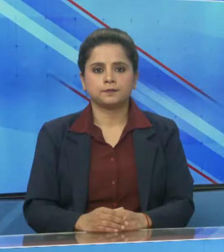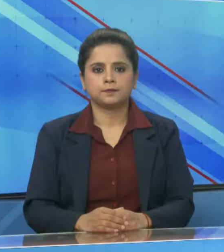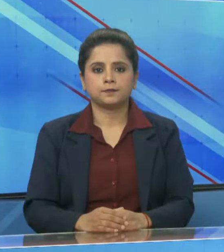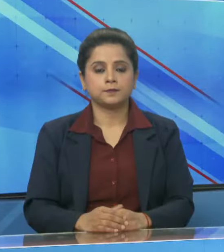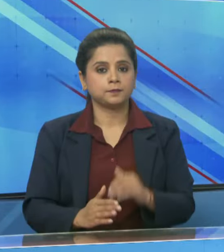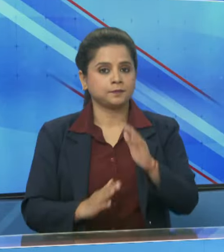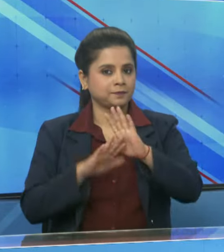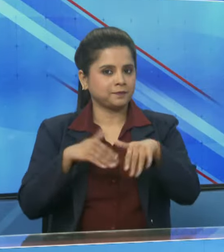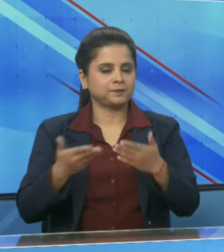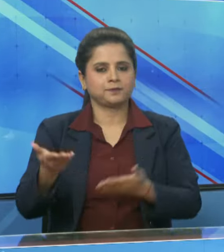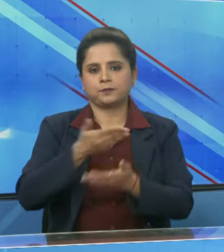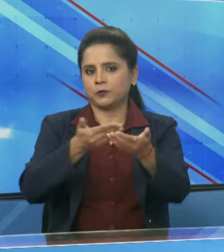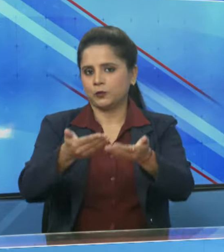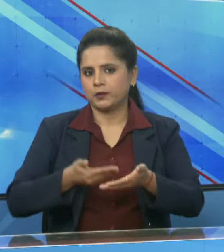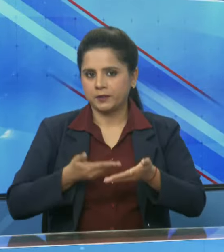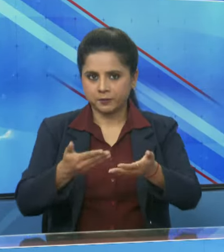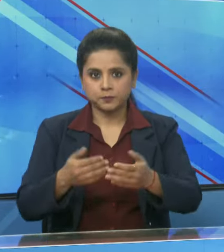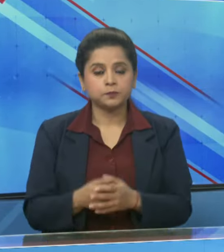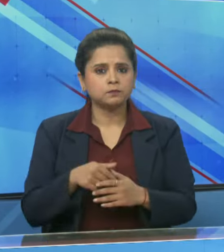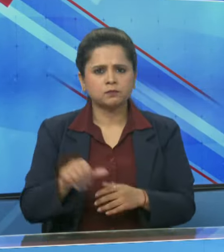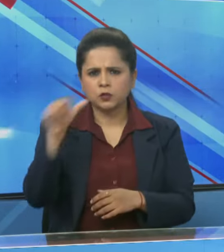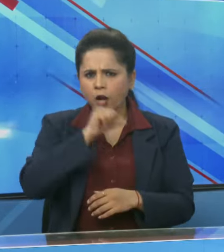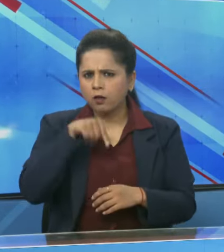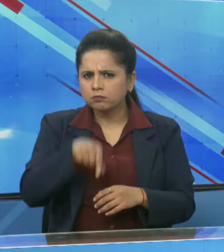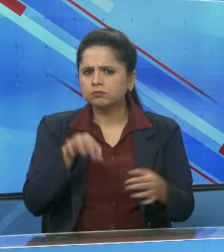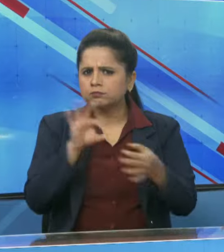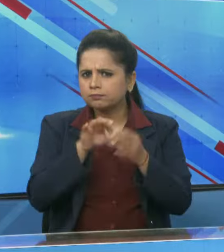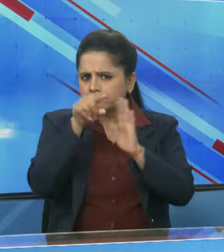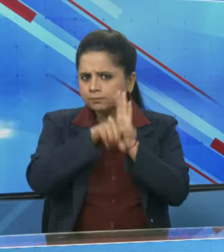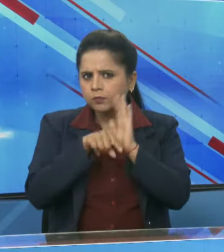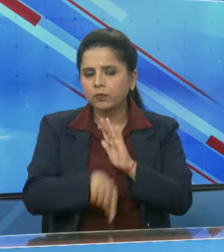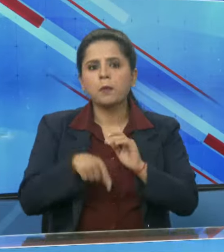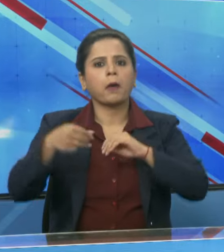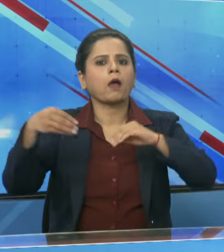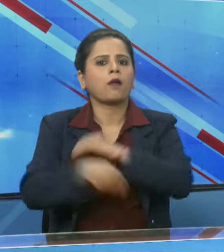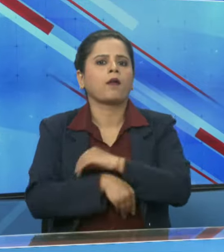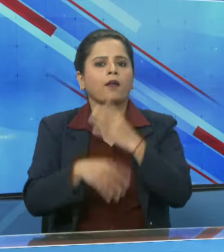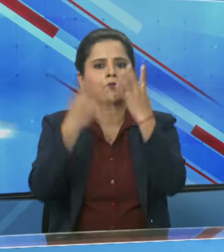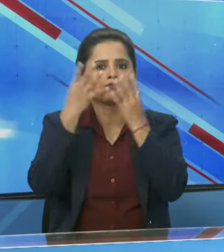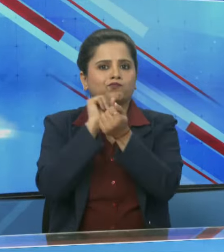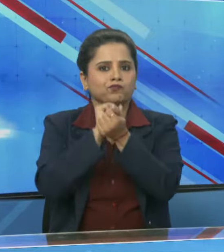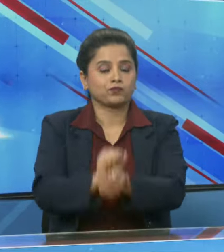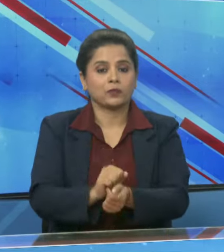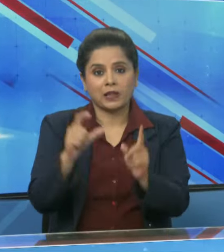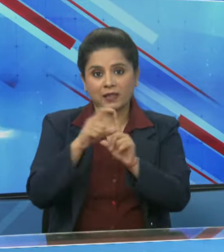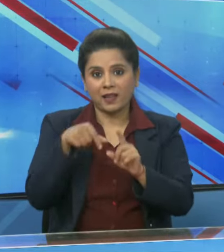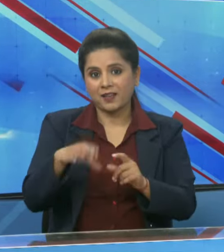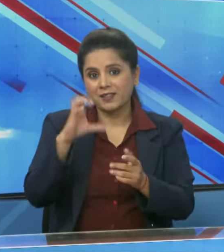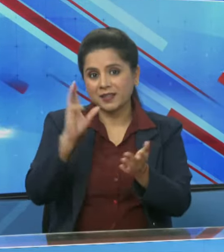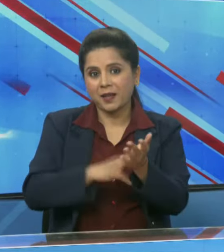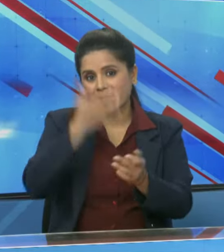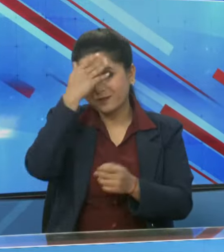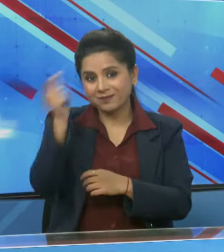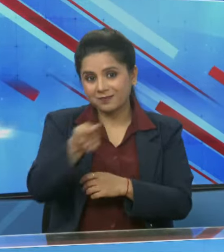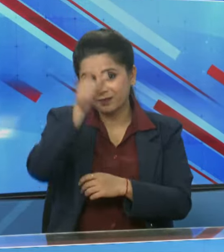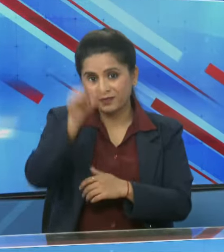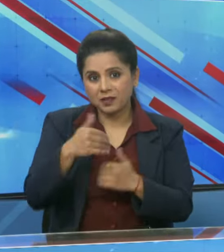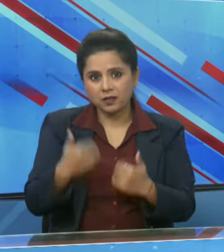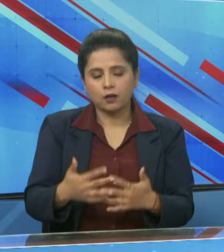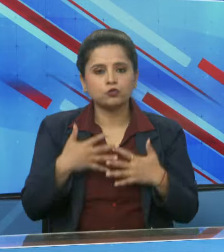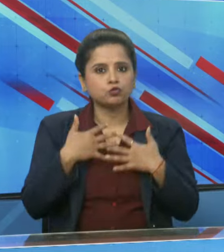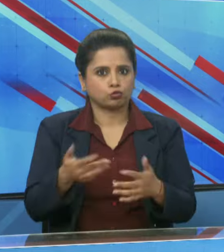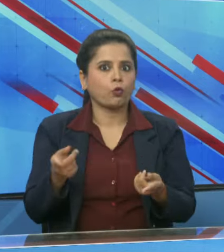ब्रेक के बाद आप सभी का स्वागत है। शराबनीस से जुड़े मनी लॉन्ड्रिंग केस में तिहाड़ जेल में बंद दिल्ली के मुख्यमंत्री अरविंद केजरीवाल को एक और